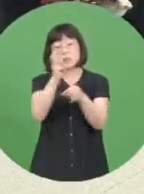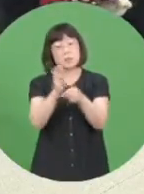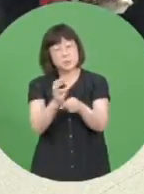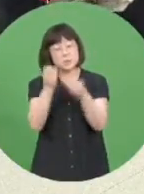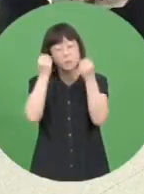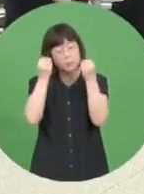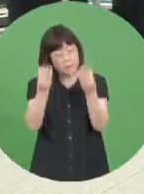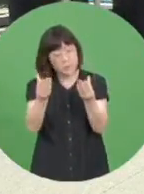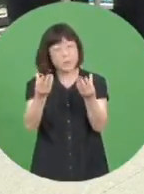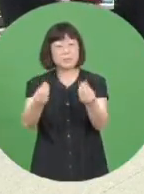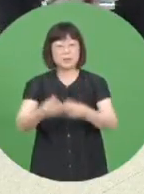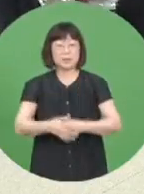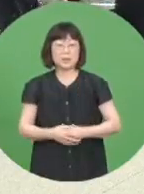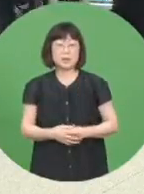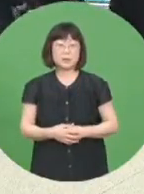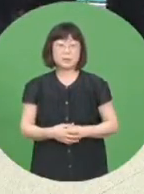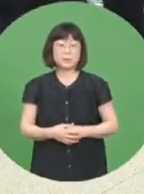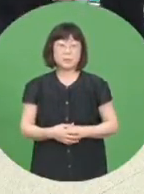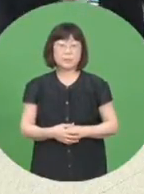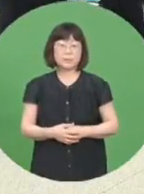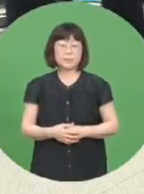目を祝いました。